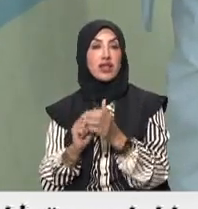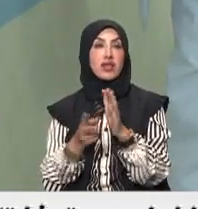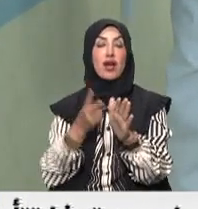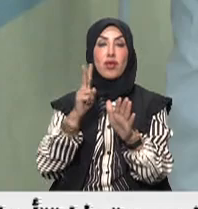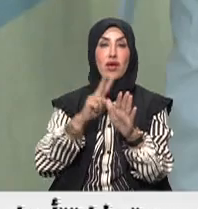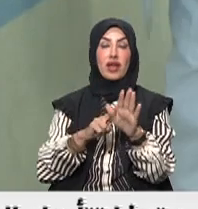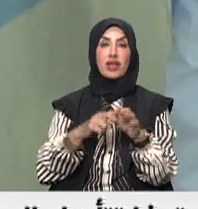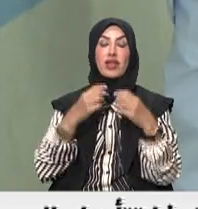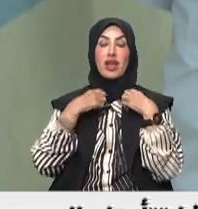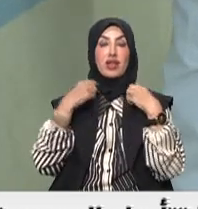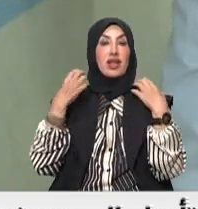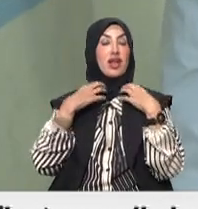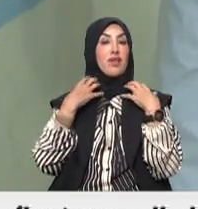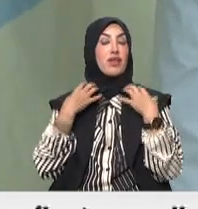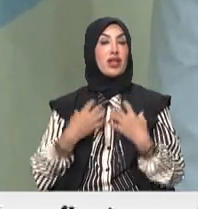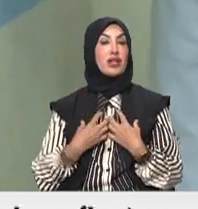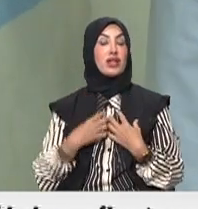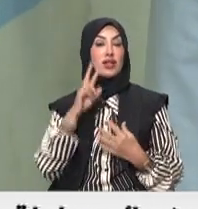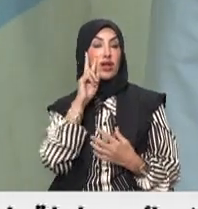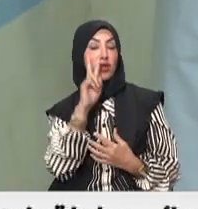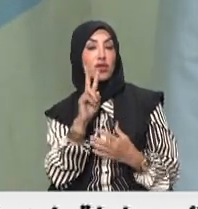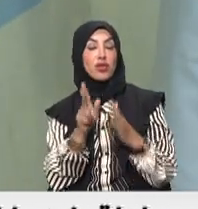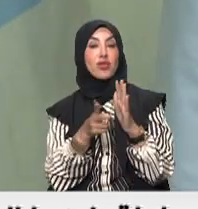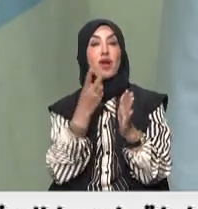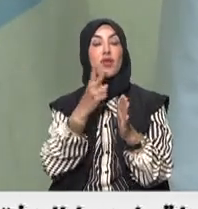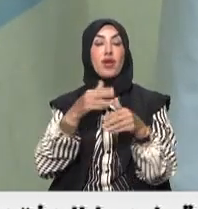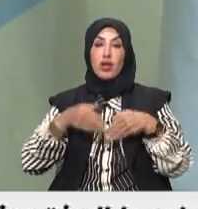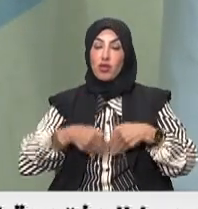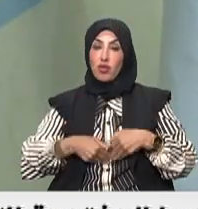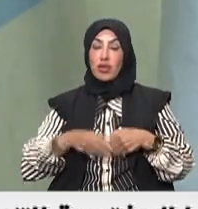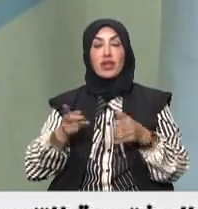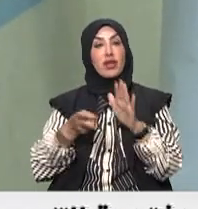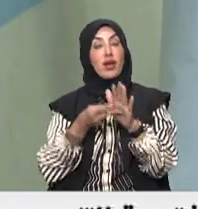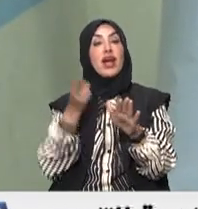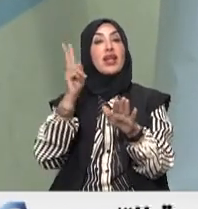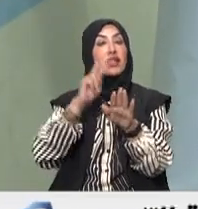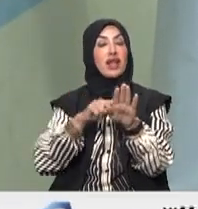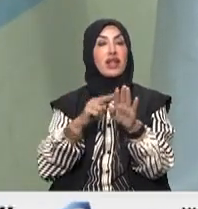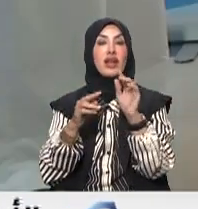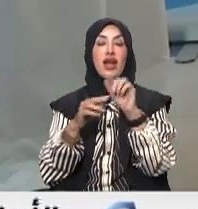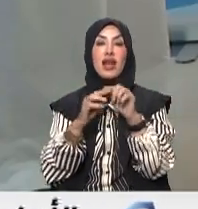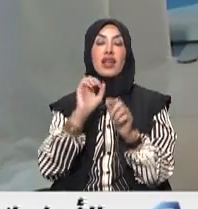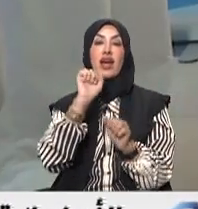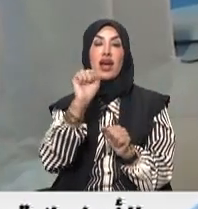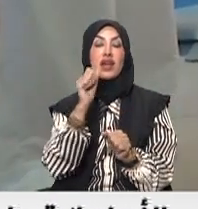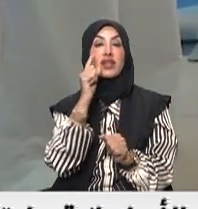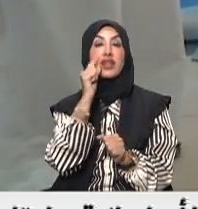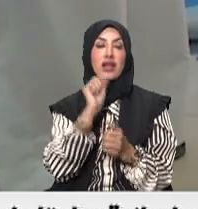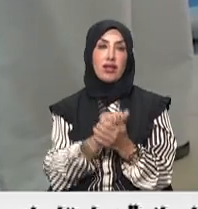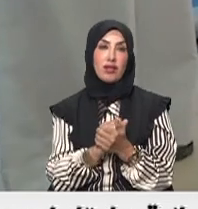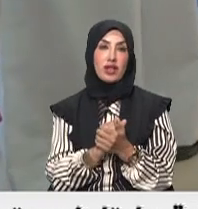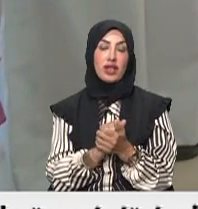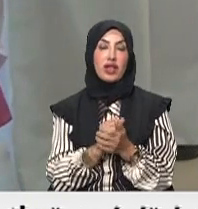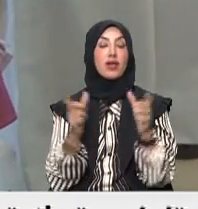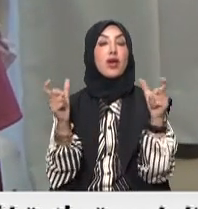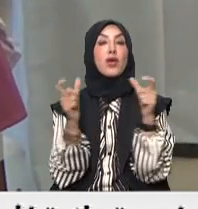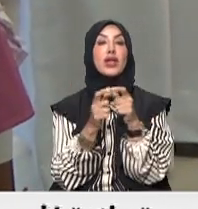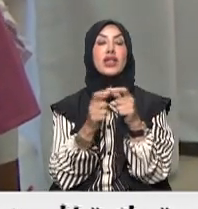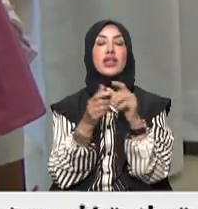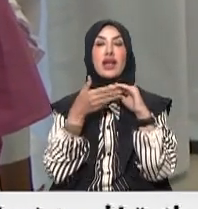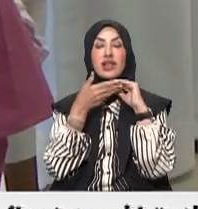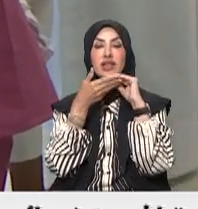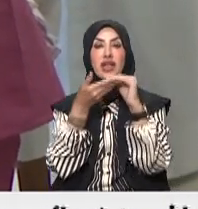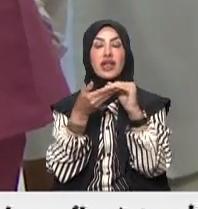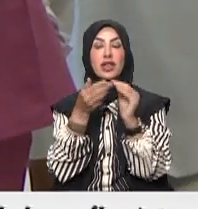الصدر، القلب والصدر وكده، حق البطن، وفي فحص مخصوص للصبيان. إدارة خدمات الصحة